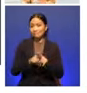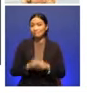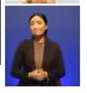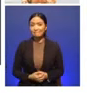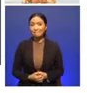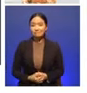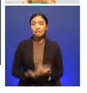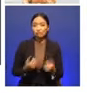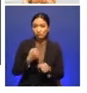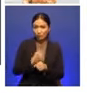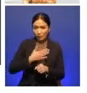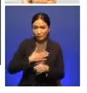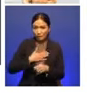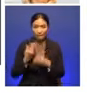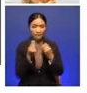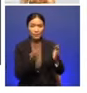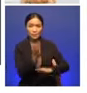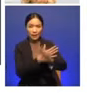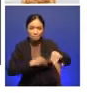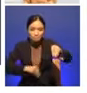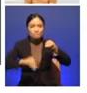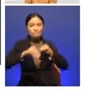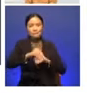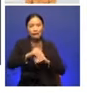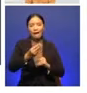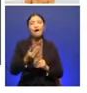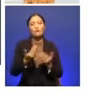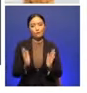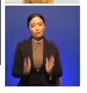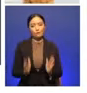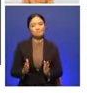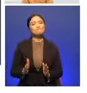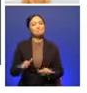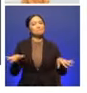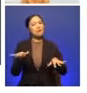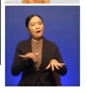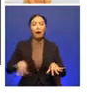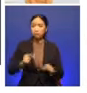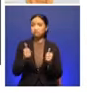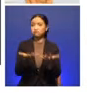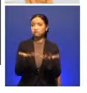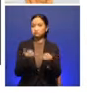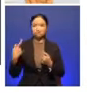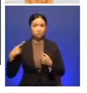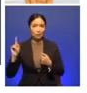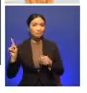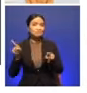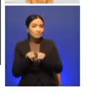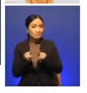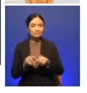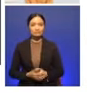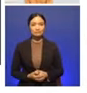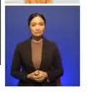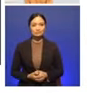แต่ปรากฏว่างานที่ทำเหล่านี้มันกลับมาเป็น universal นะครับภาพสุดท้ายครับจากเรื่องสวนบำบั